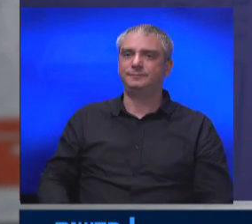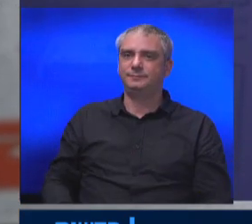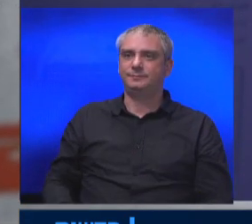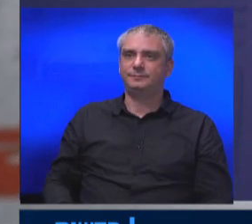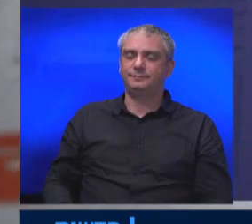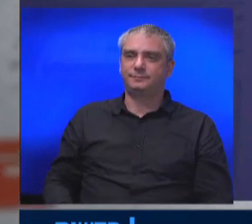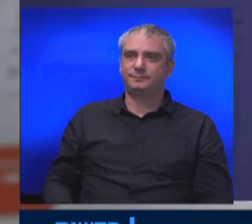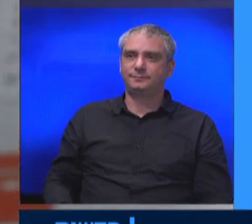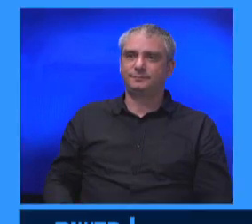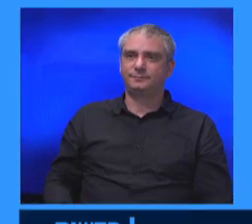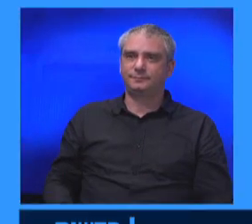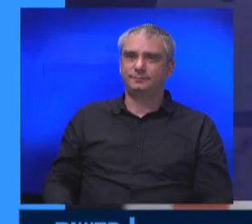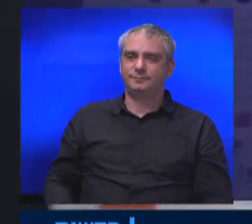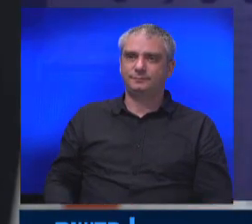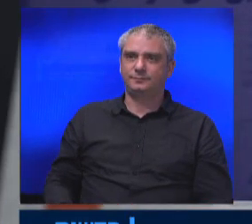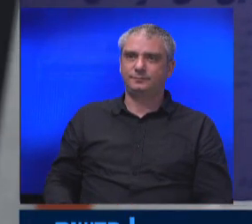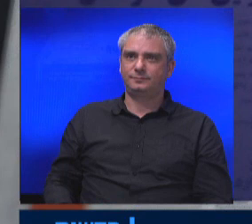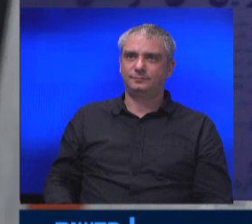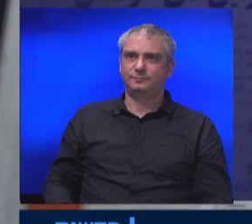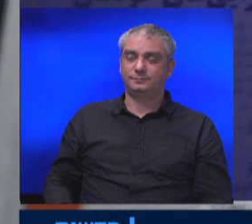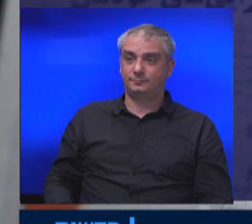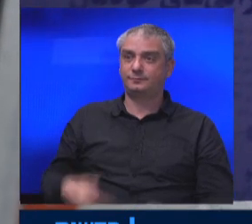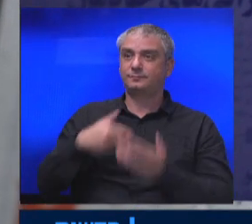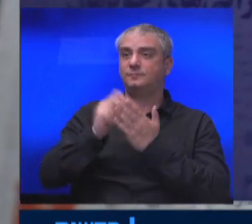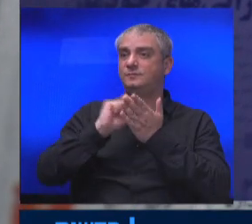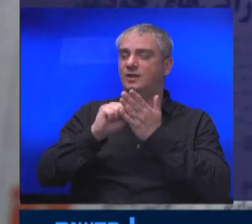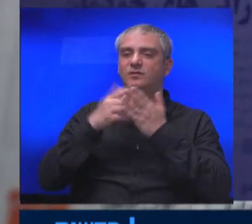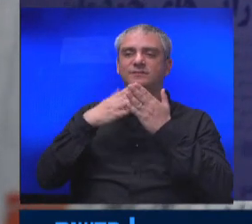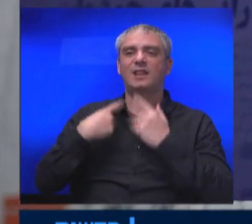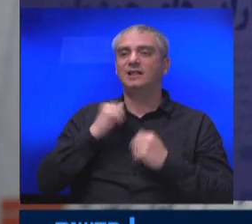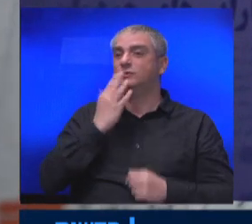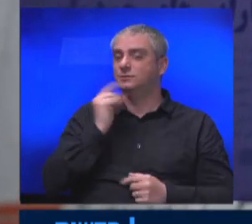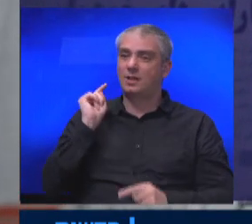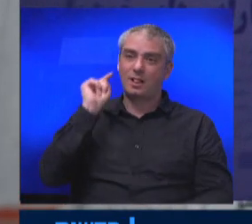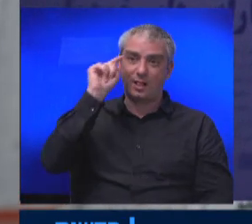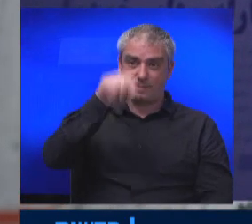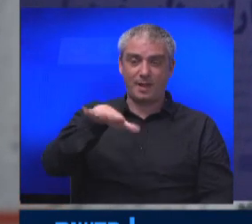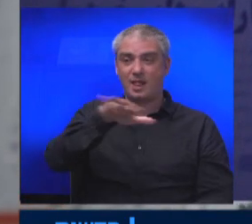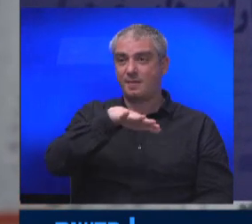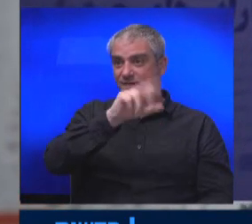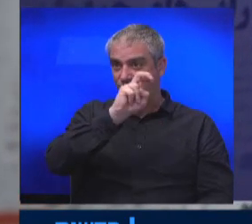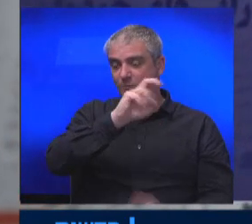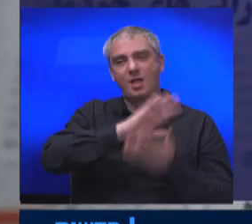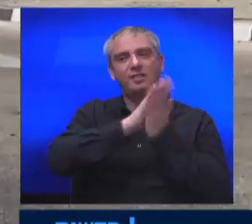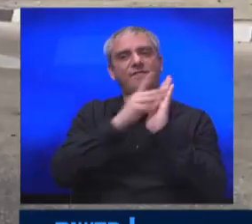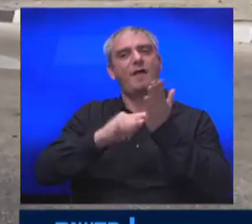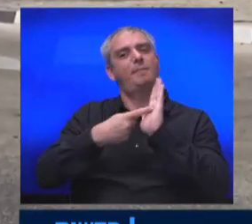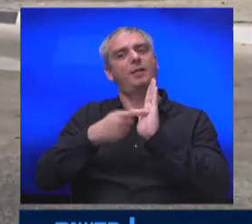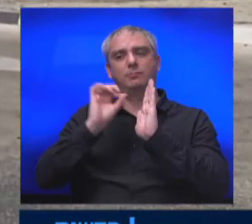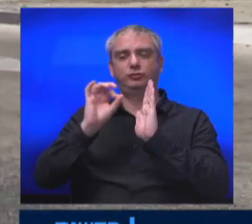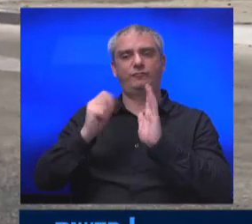תימן ומפרץ אומן. בהמשך כתבו שם ספינת ריגול ישראלית הגיעה למפרץ אומן והפכה מטרה עבור כוחות ההתנגדות.